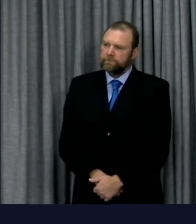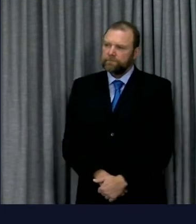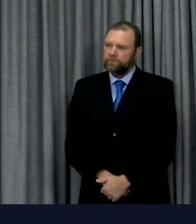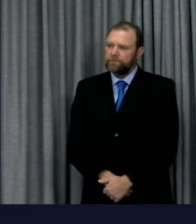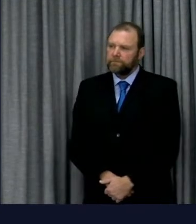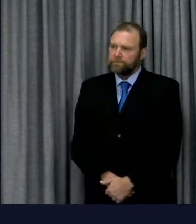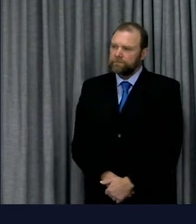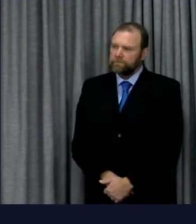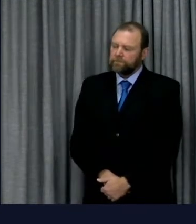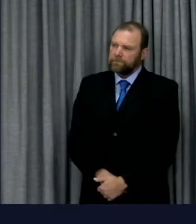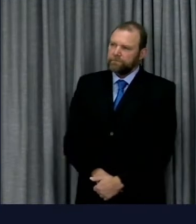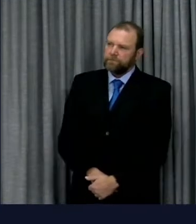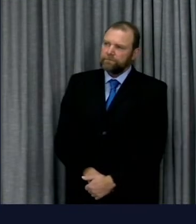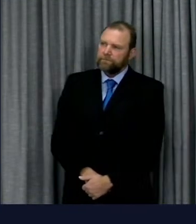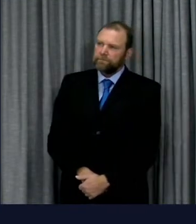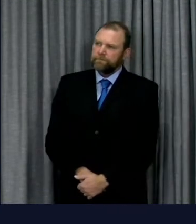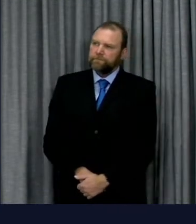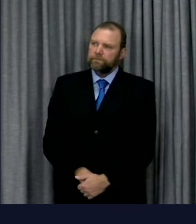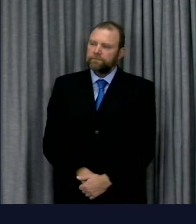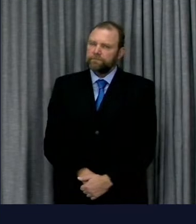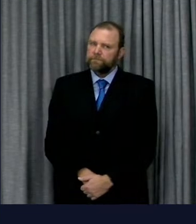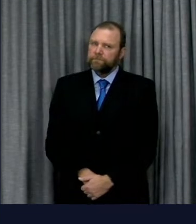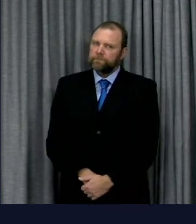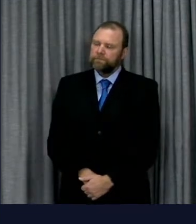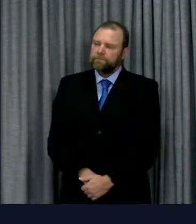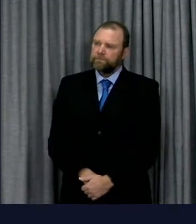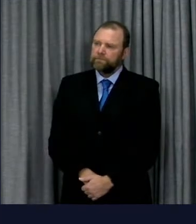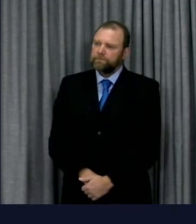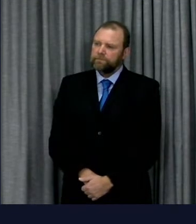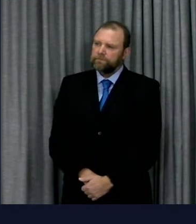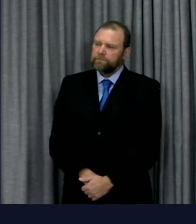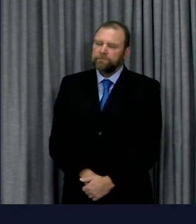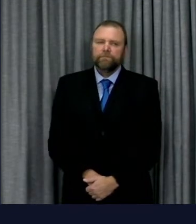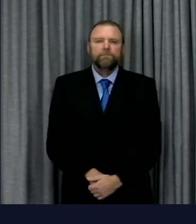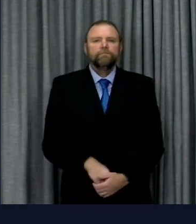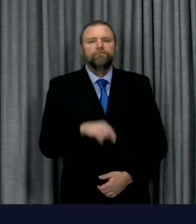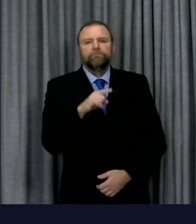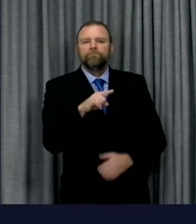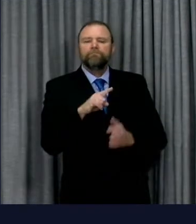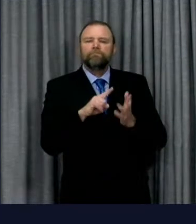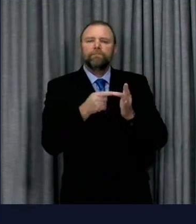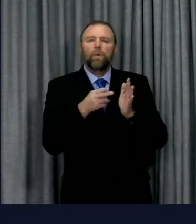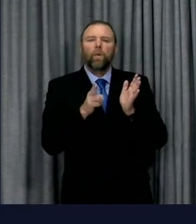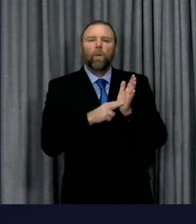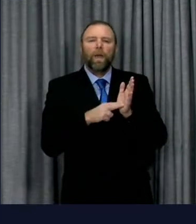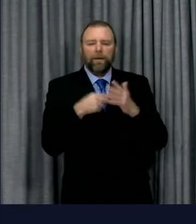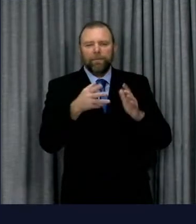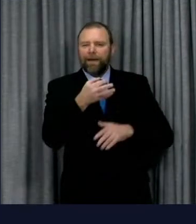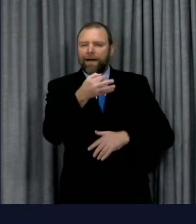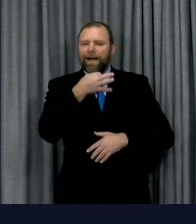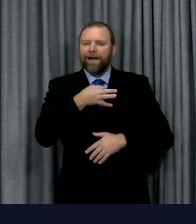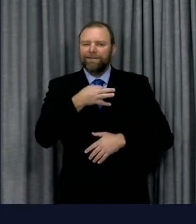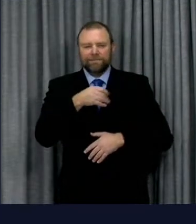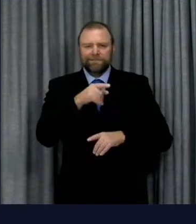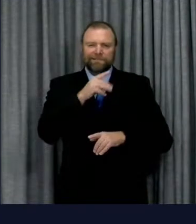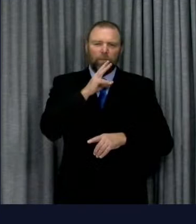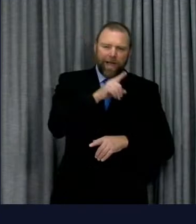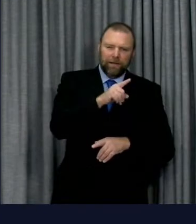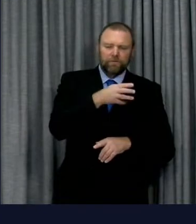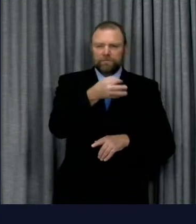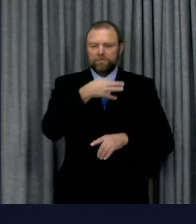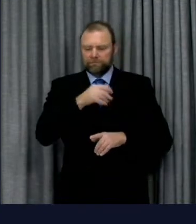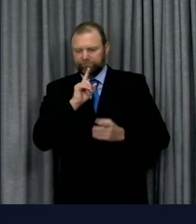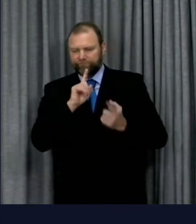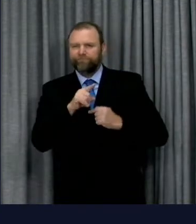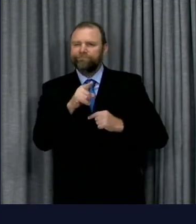dod nôl at y pwnc na ar y 10 o Chwefror. Owain just asking me why, with the numbers coming